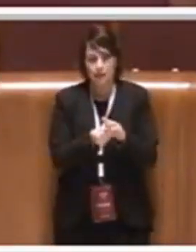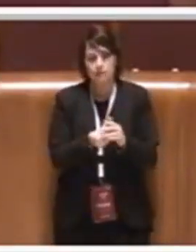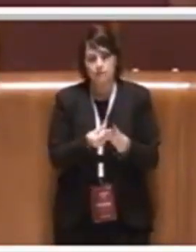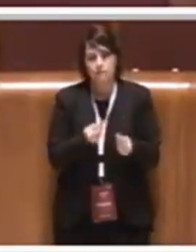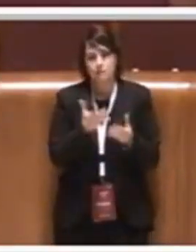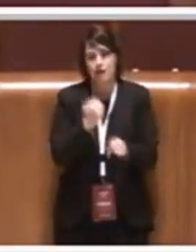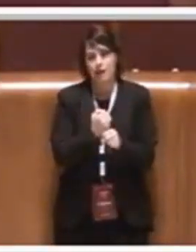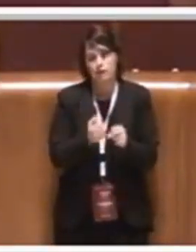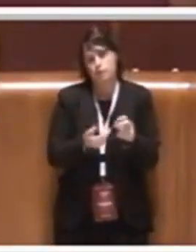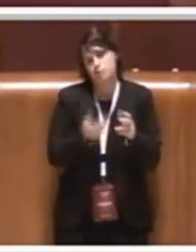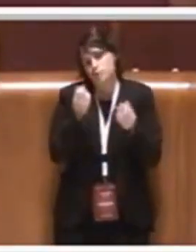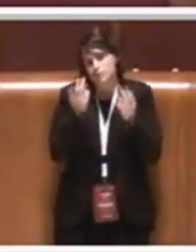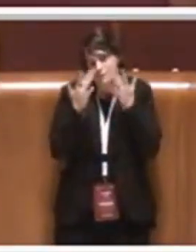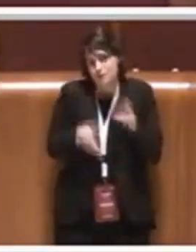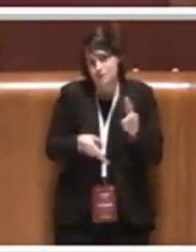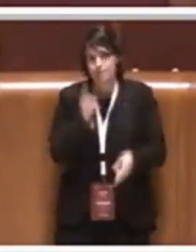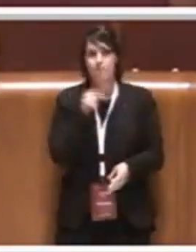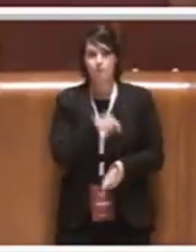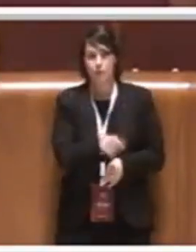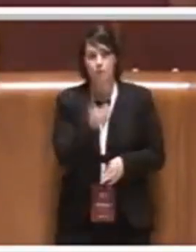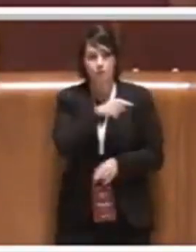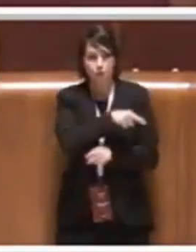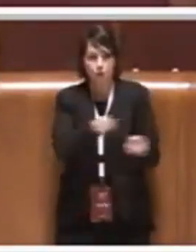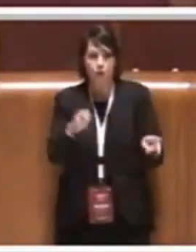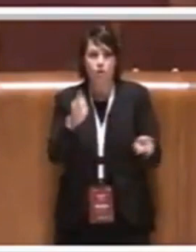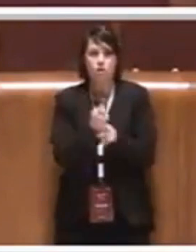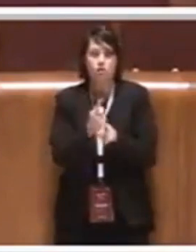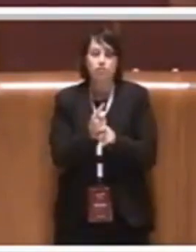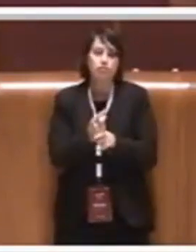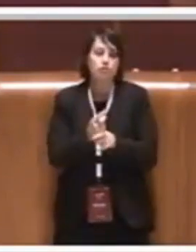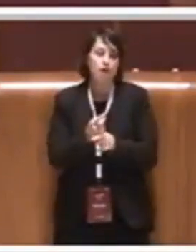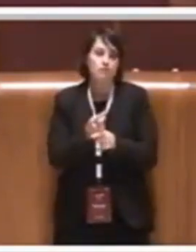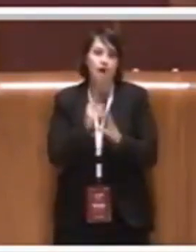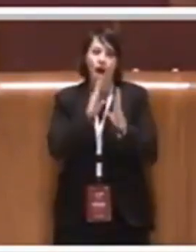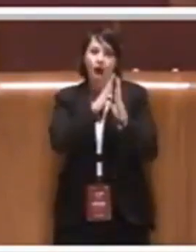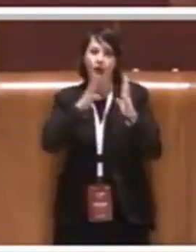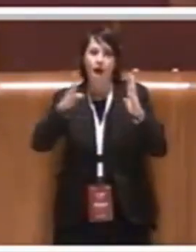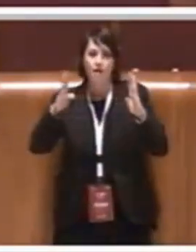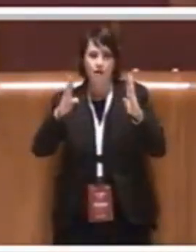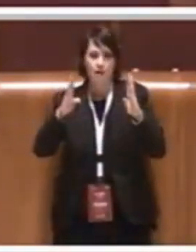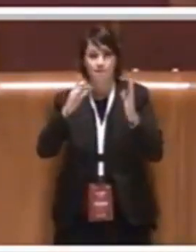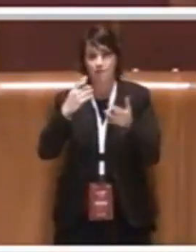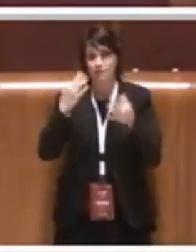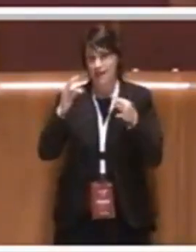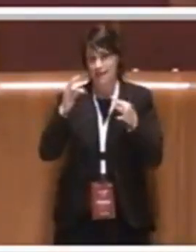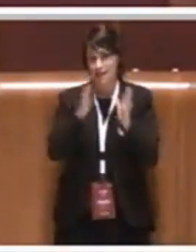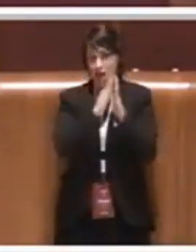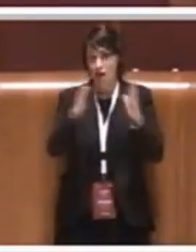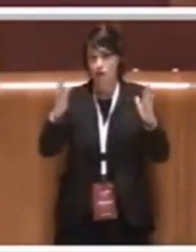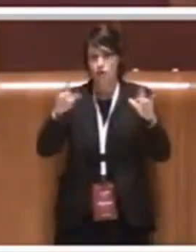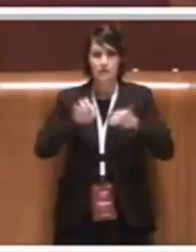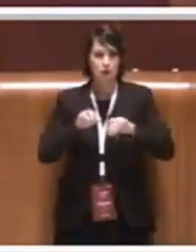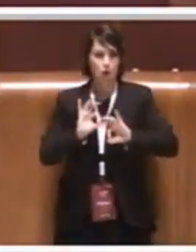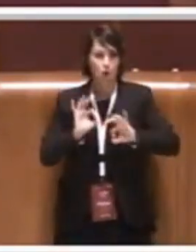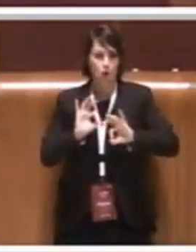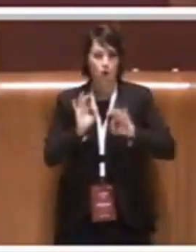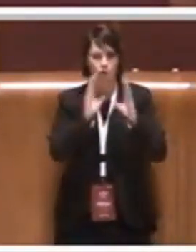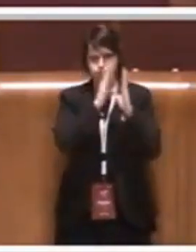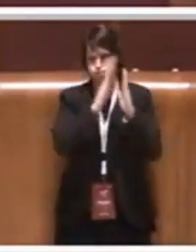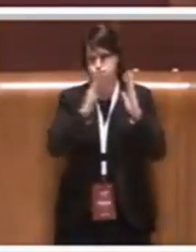dover diciamo, gestire degli archivi cartacei, per esempio, che non sono stati ancora digitalizzati, il che darebbe anche la